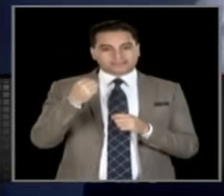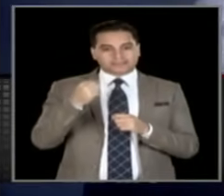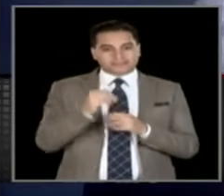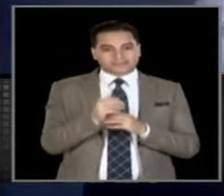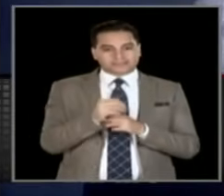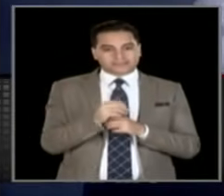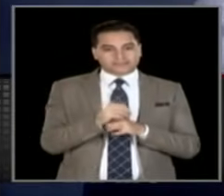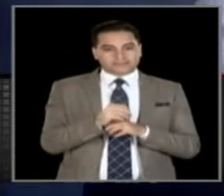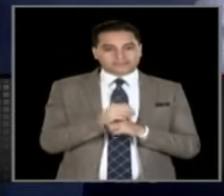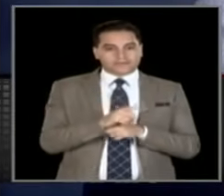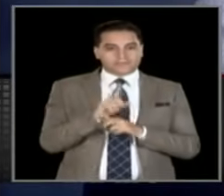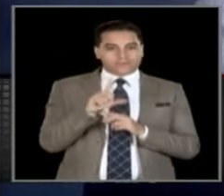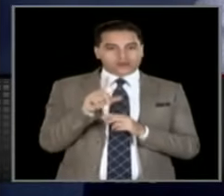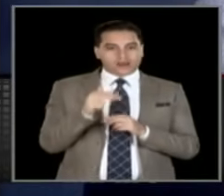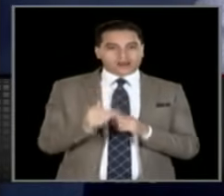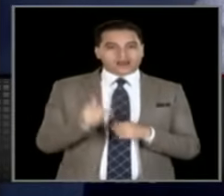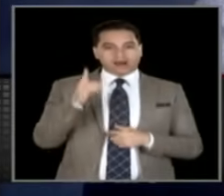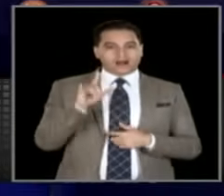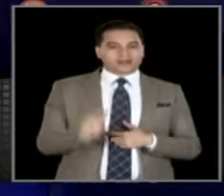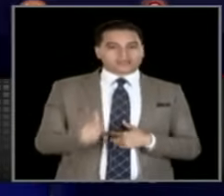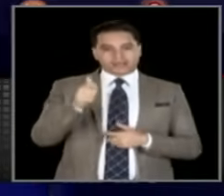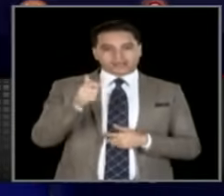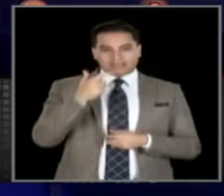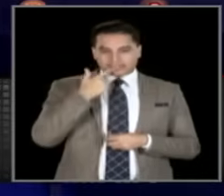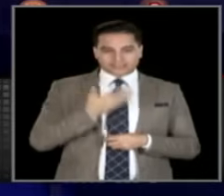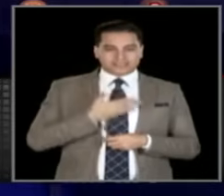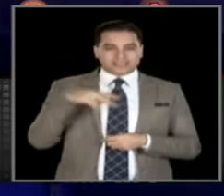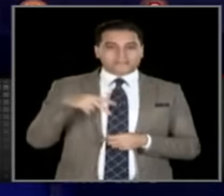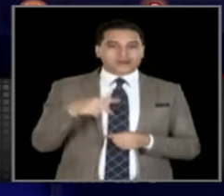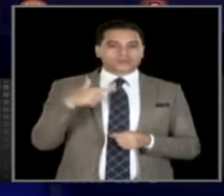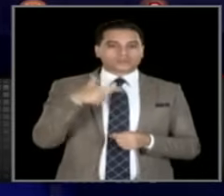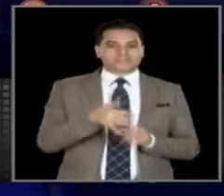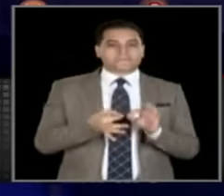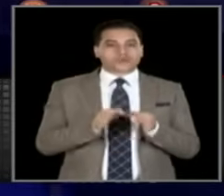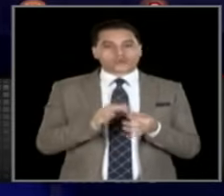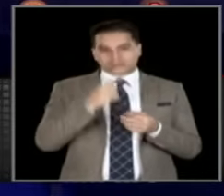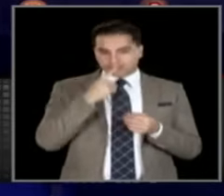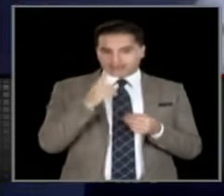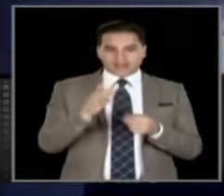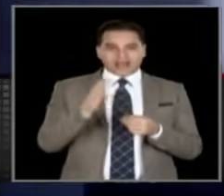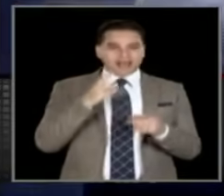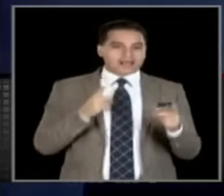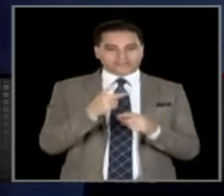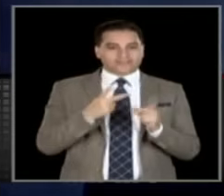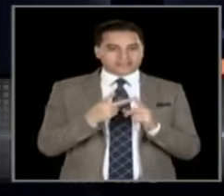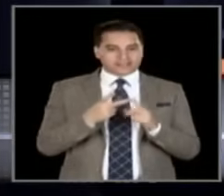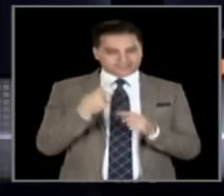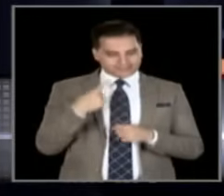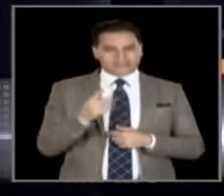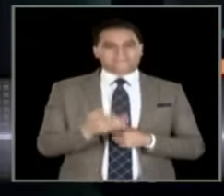متر بلغاريا عمر الكهف 68 مليون سنه الهدف